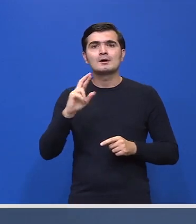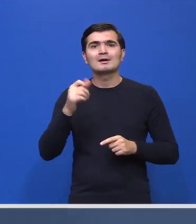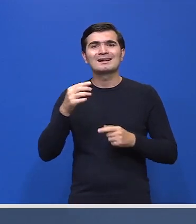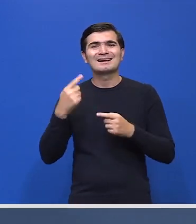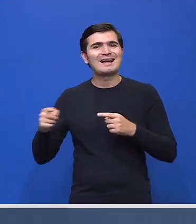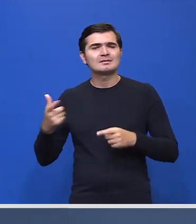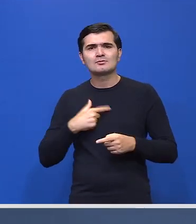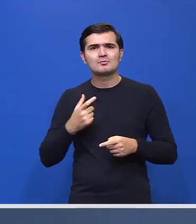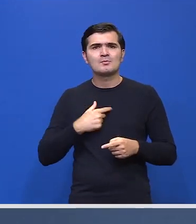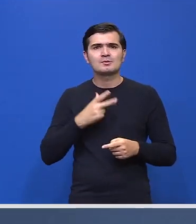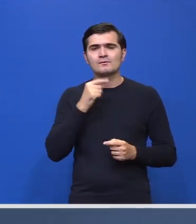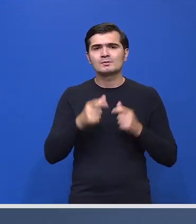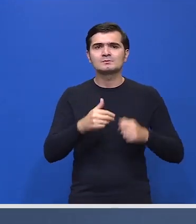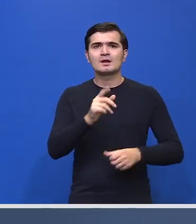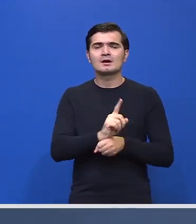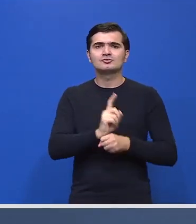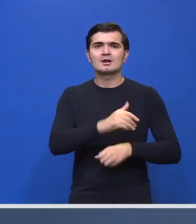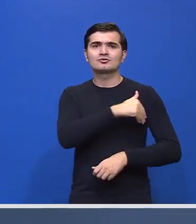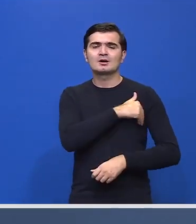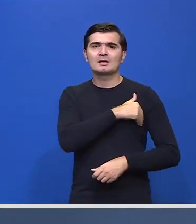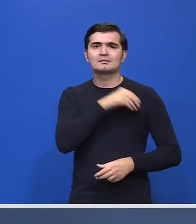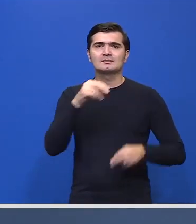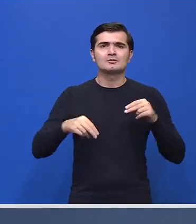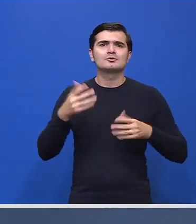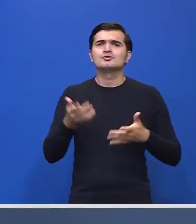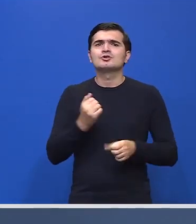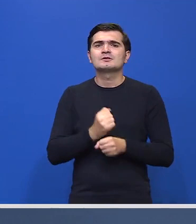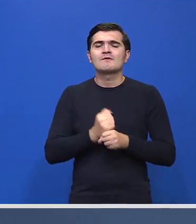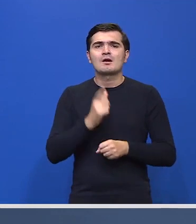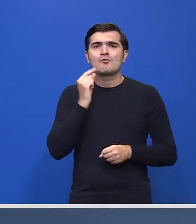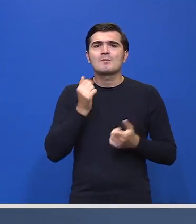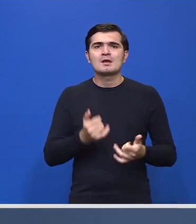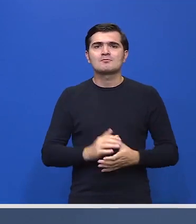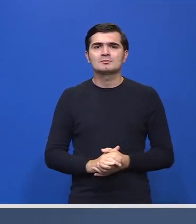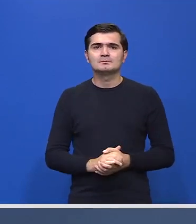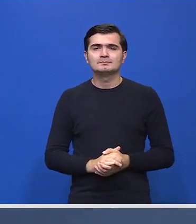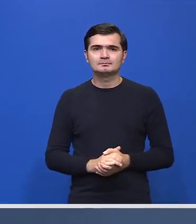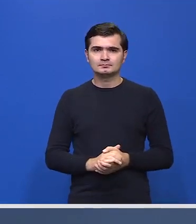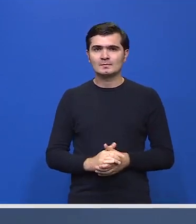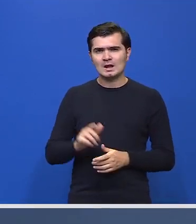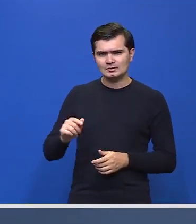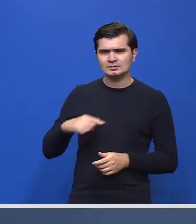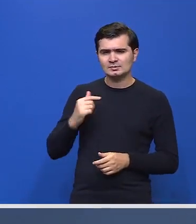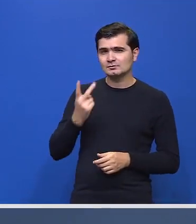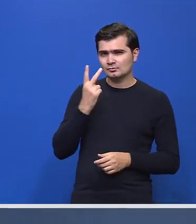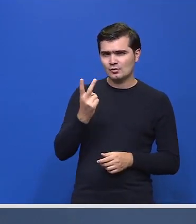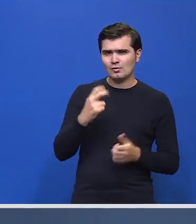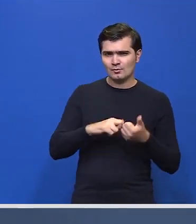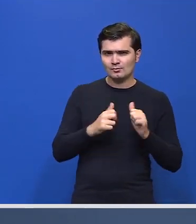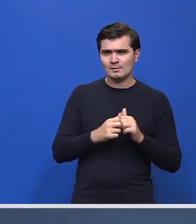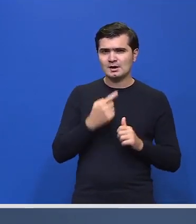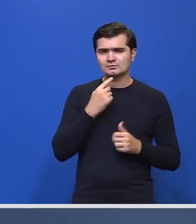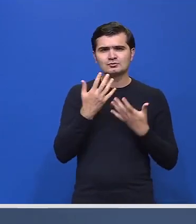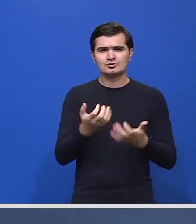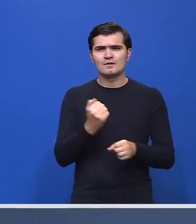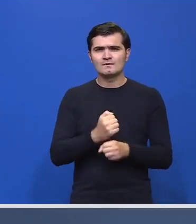de îndatorare. Ce fac acești oameni care plătesc rate de două ori mai mari? Bun, acum sunt două chestiuni pe care le-ați ridicat. Ce fac oamenii?